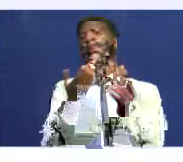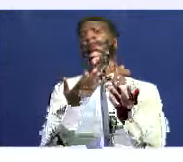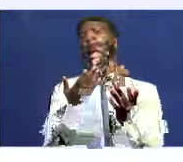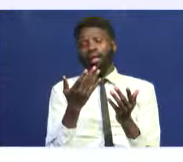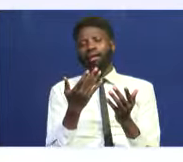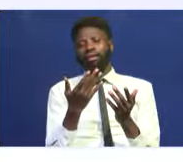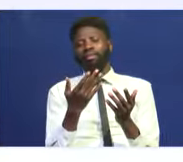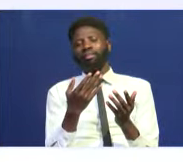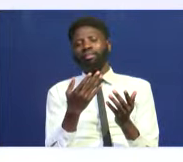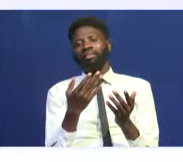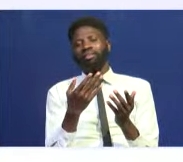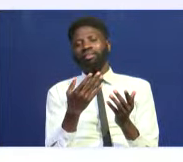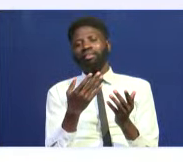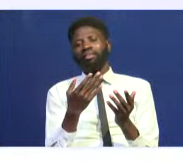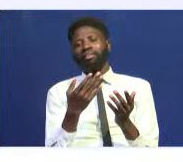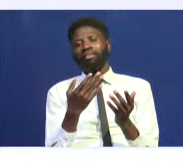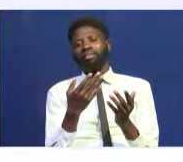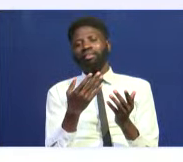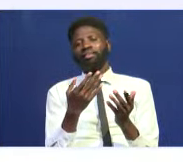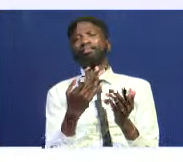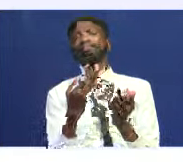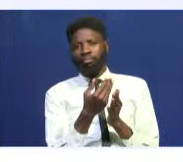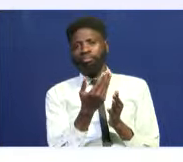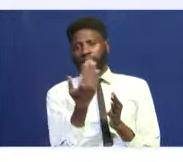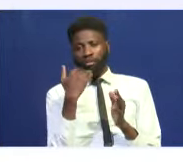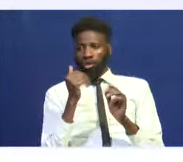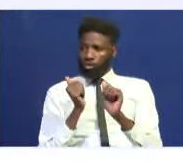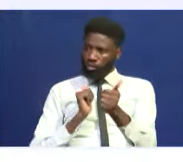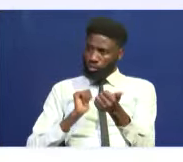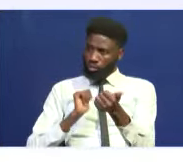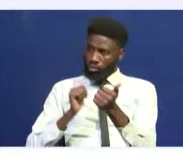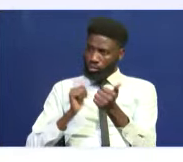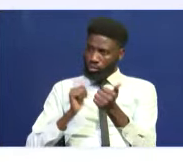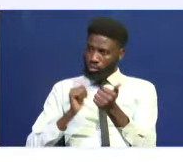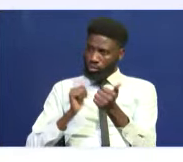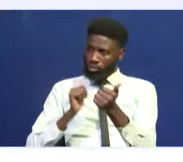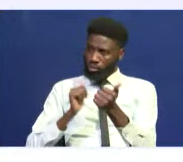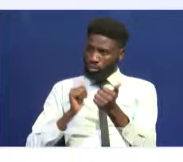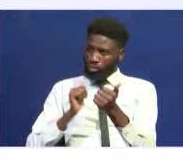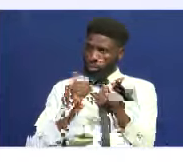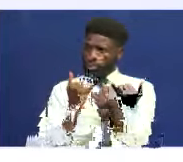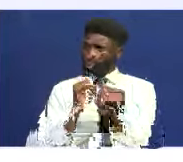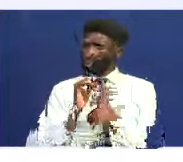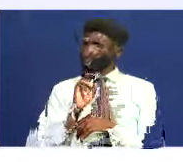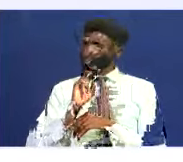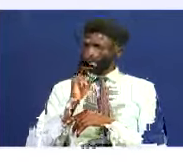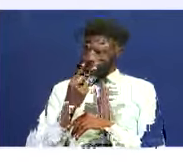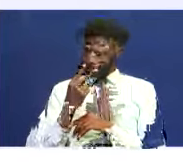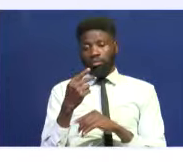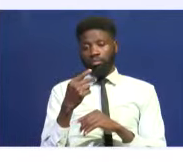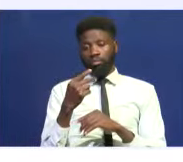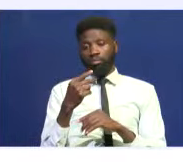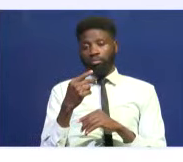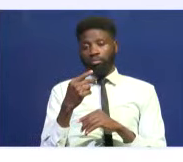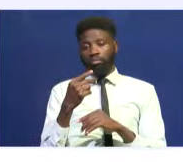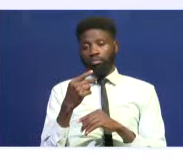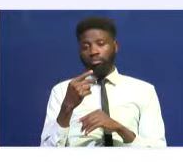Okay. Of the coin has just been talent. Now you flip that coin next, which is now